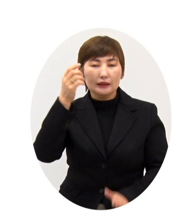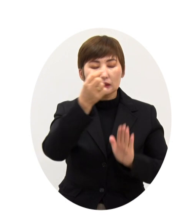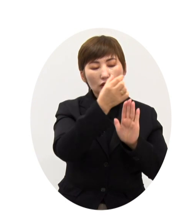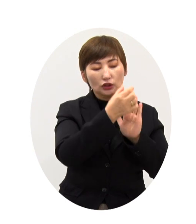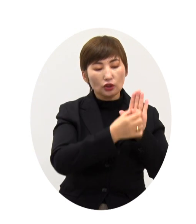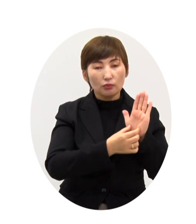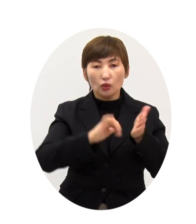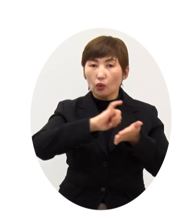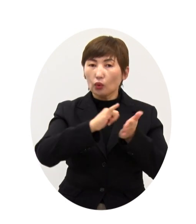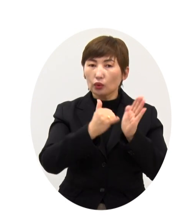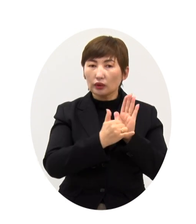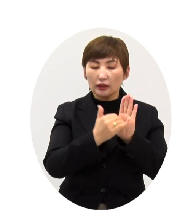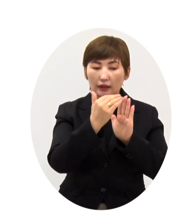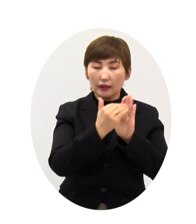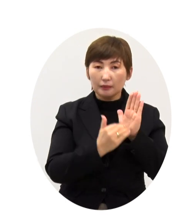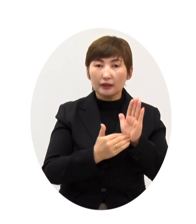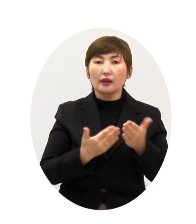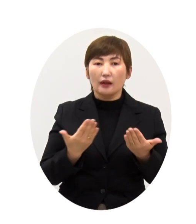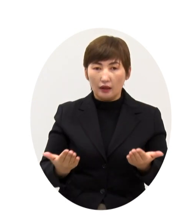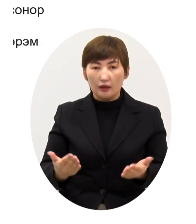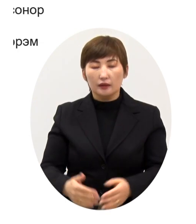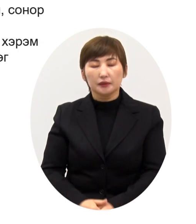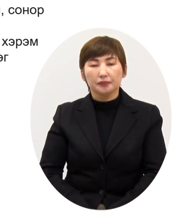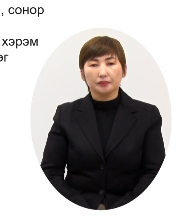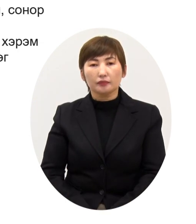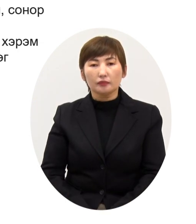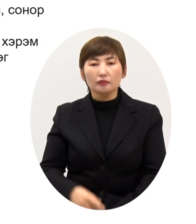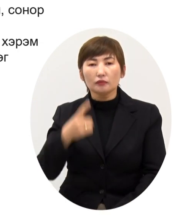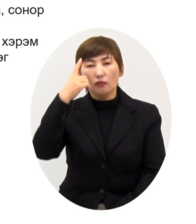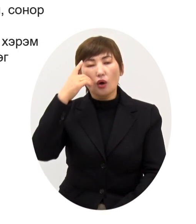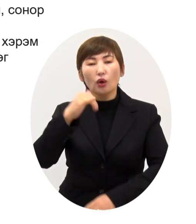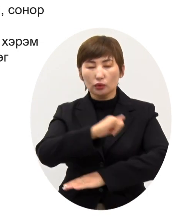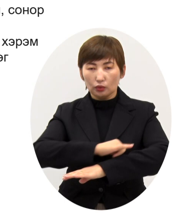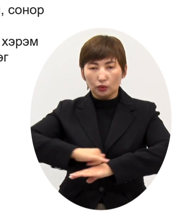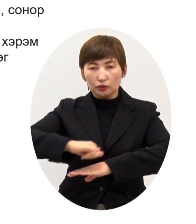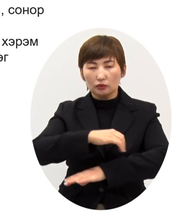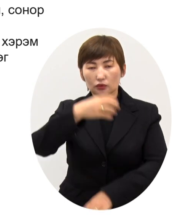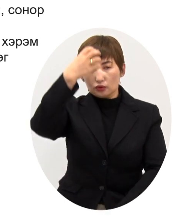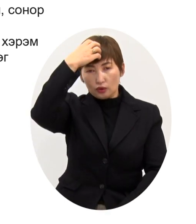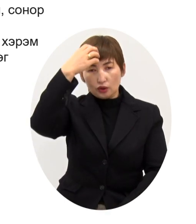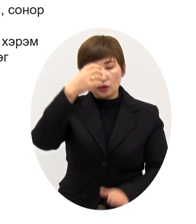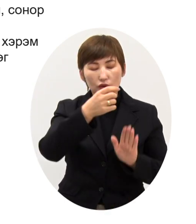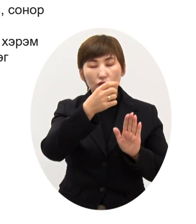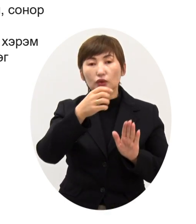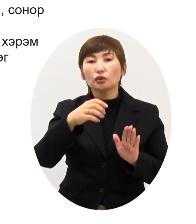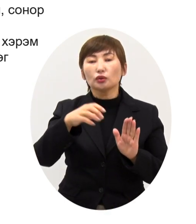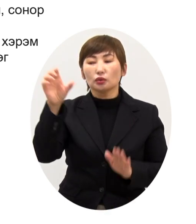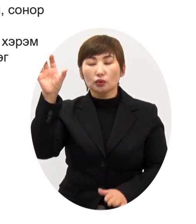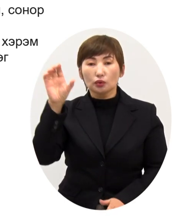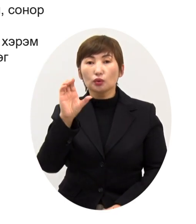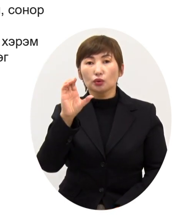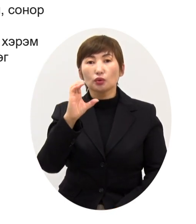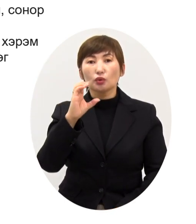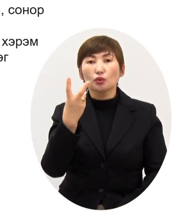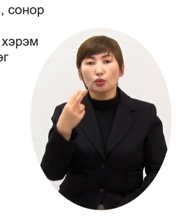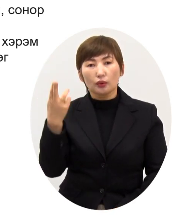соёмбын утга агуулгыг тайлбарлаж бичээрэй. За төрийн сүлдний дунд хэсэгт байрлах соёмб морьтой